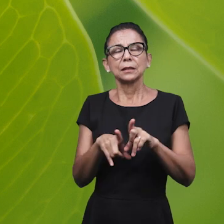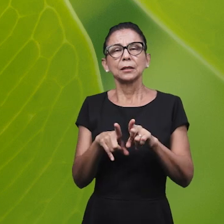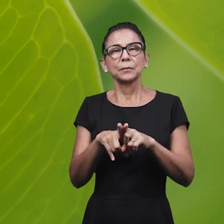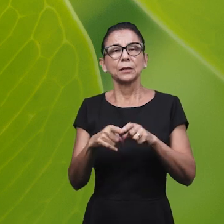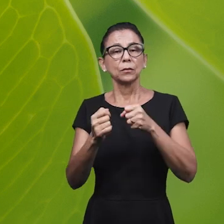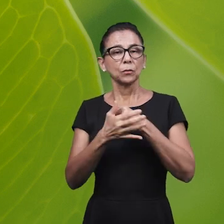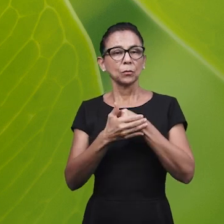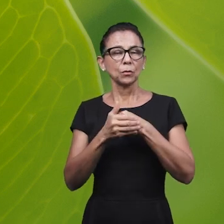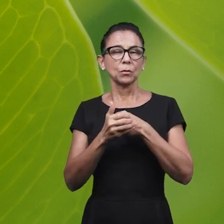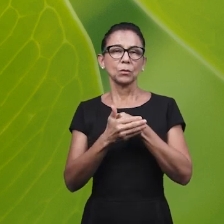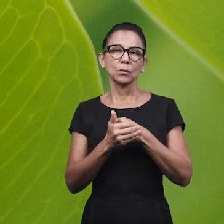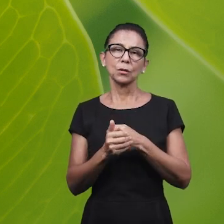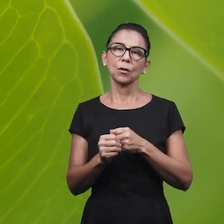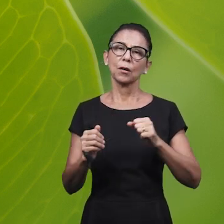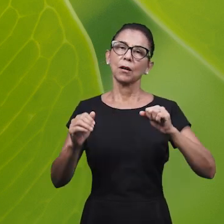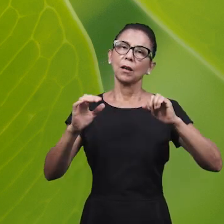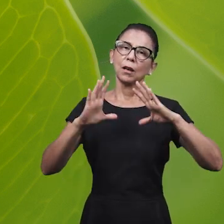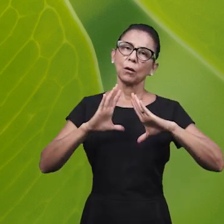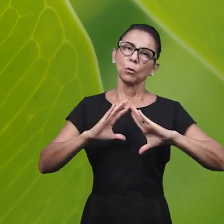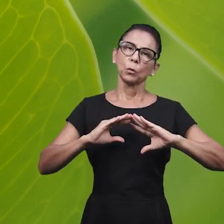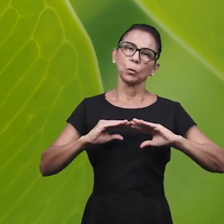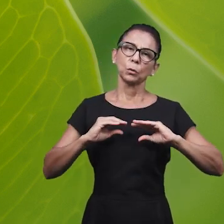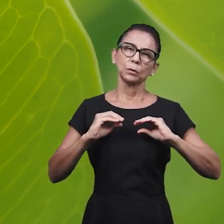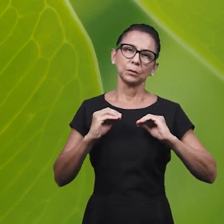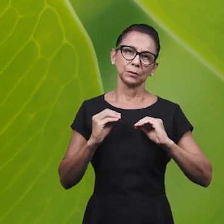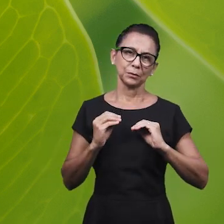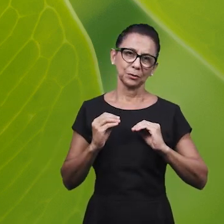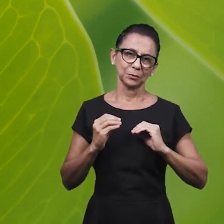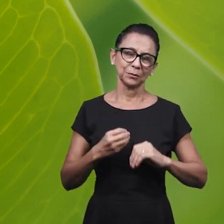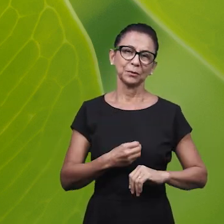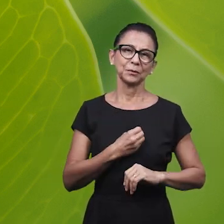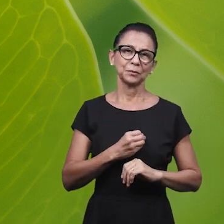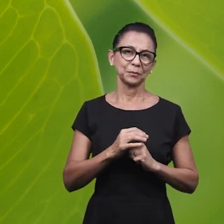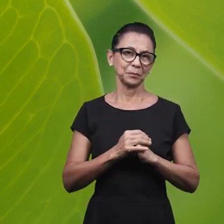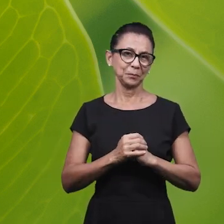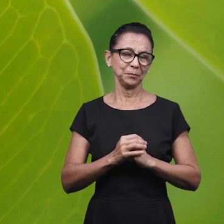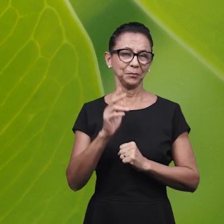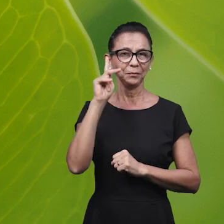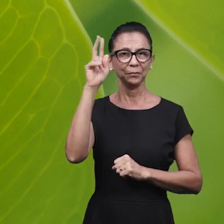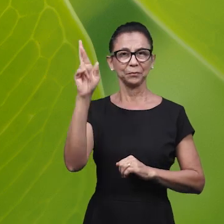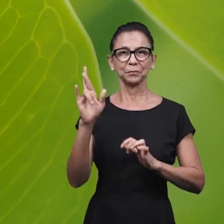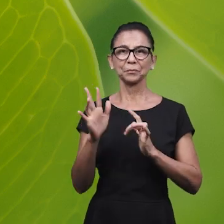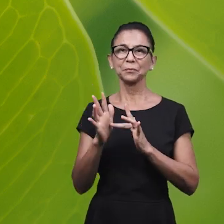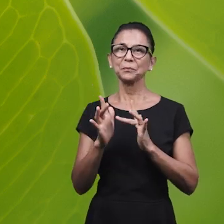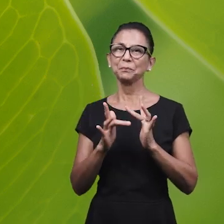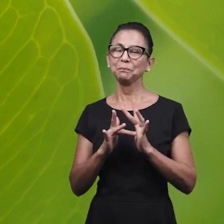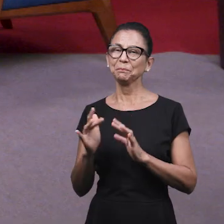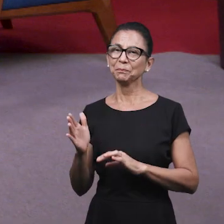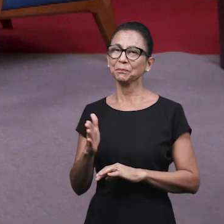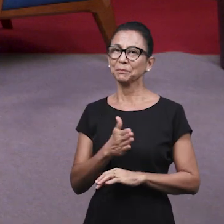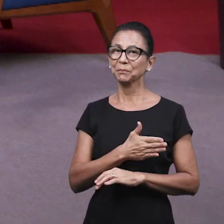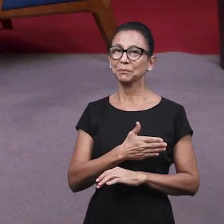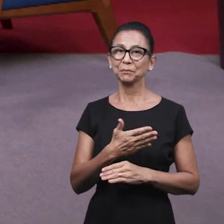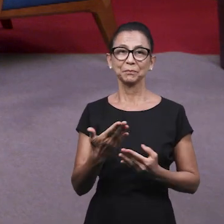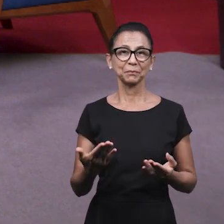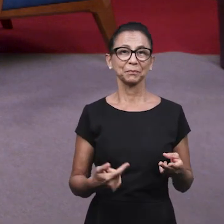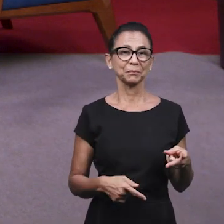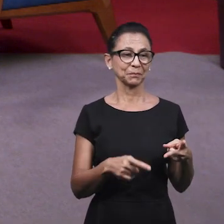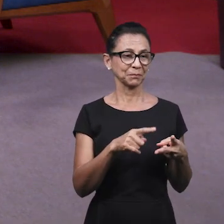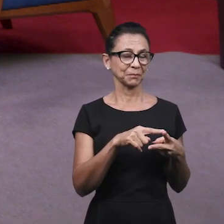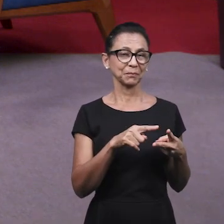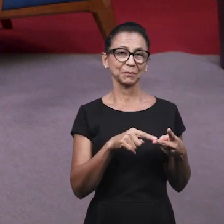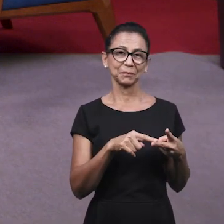mais aussi le soulagement, la consolation pour nos vies chaque semaine. Amen. La paix du Seigneur Jésus.